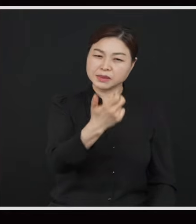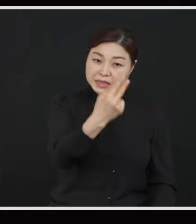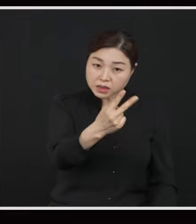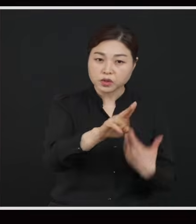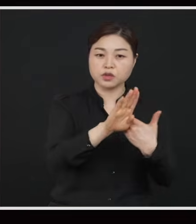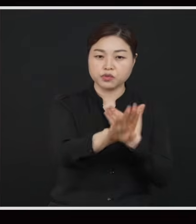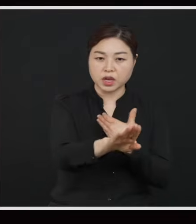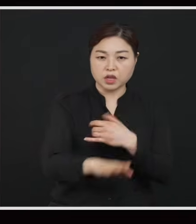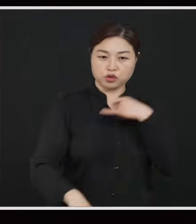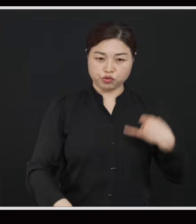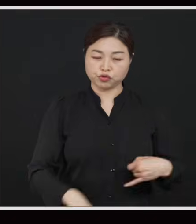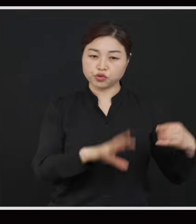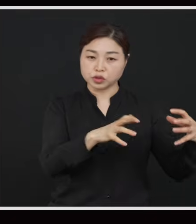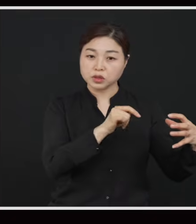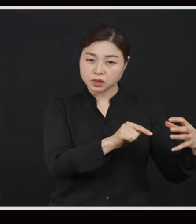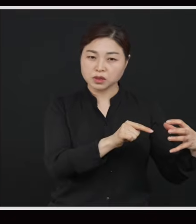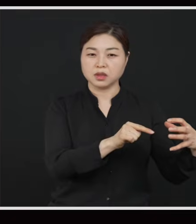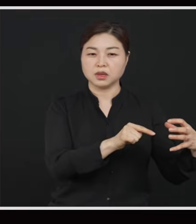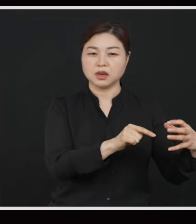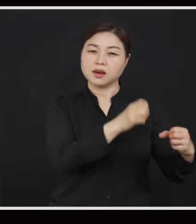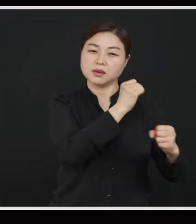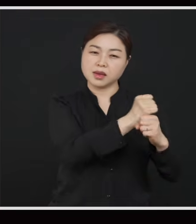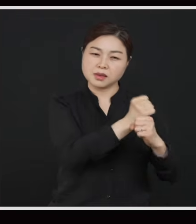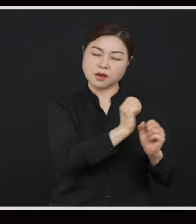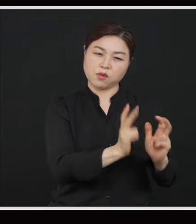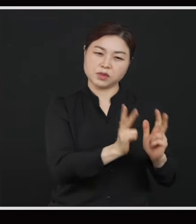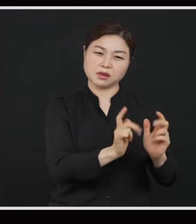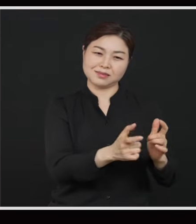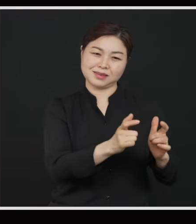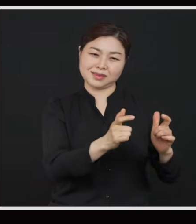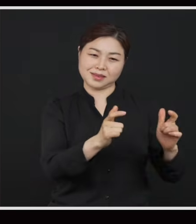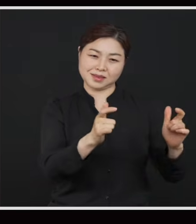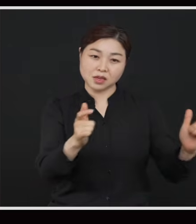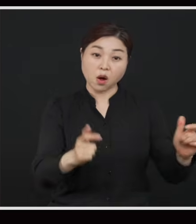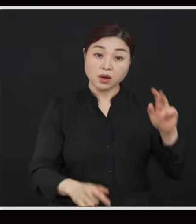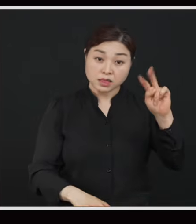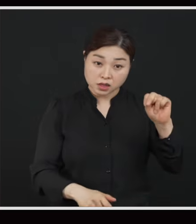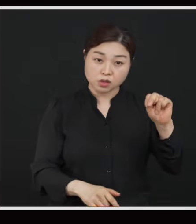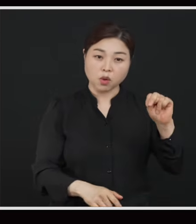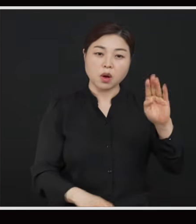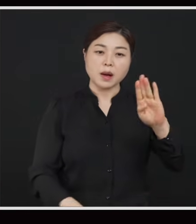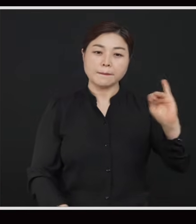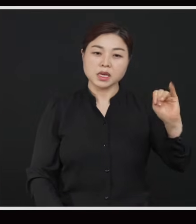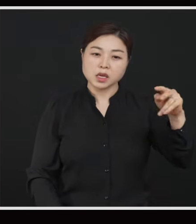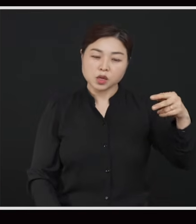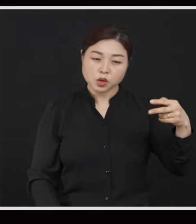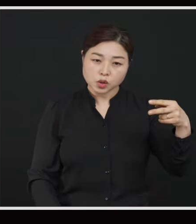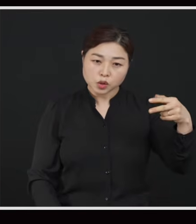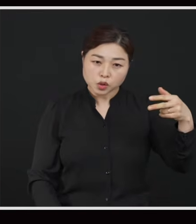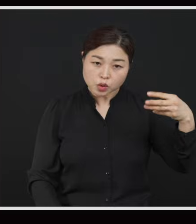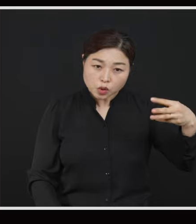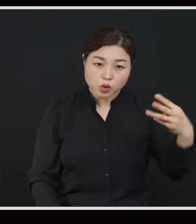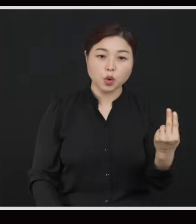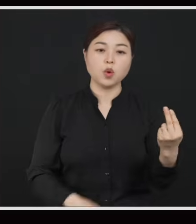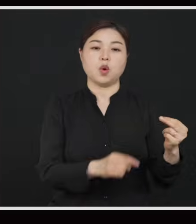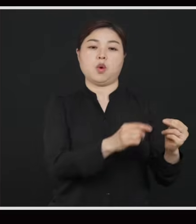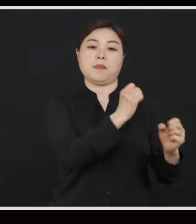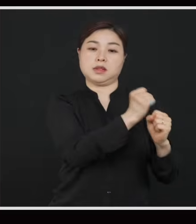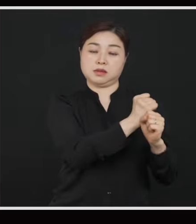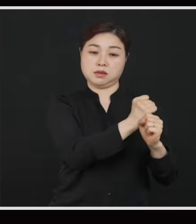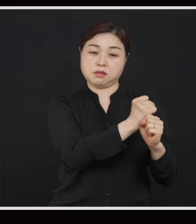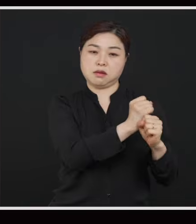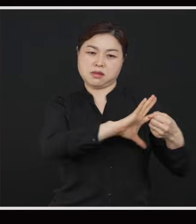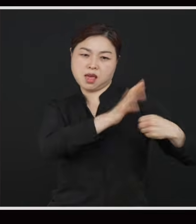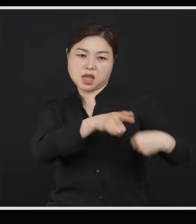이후에 중국은 이 생산 설비를 늘려서 지금 질소비료 생산 전 세계 1위인